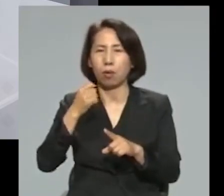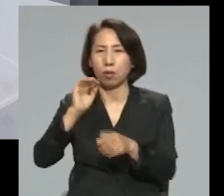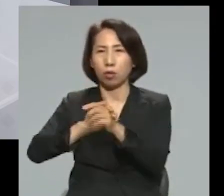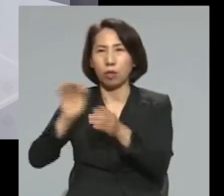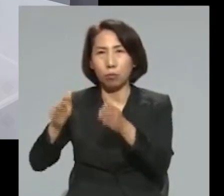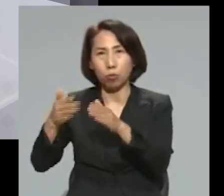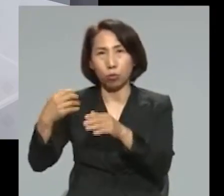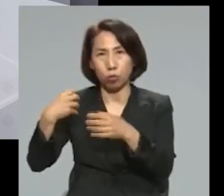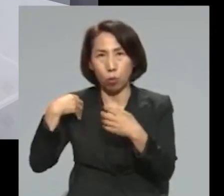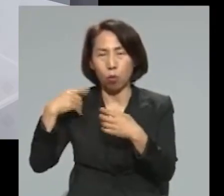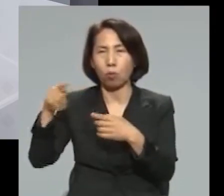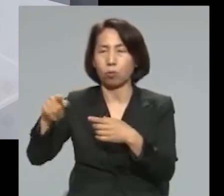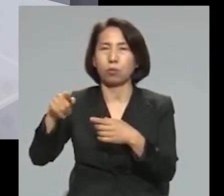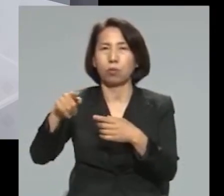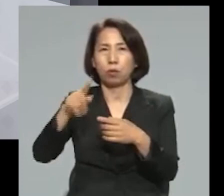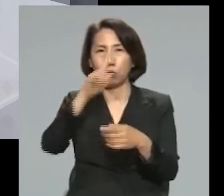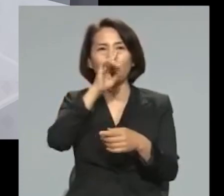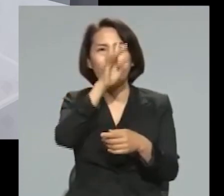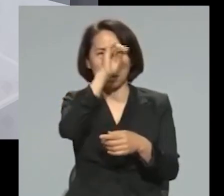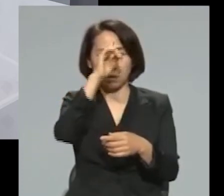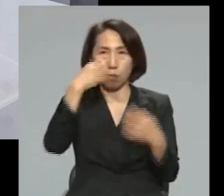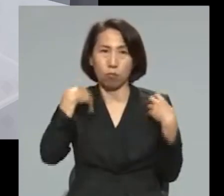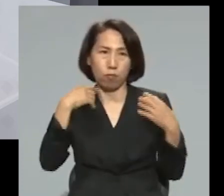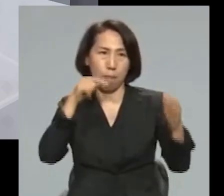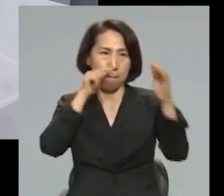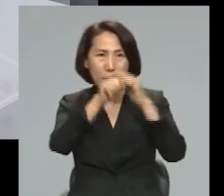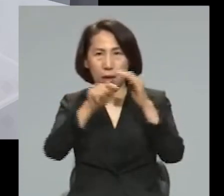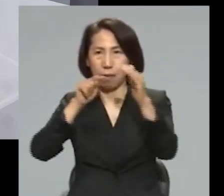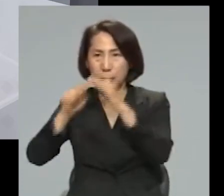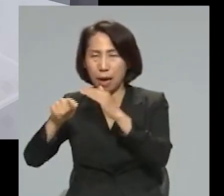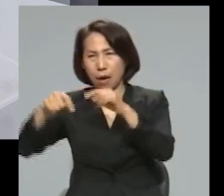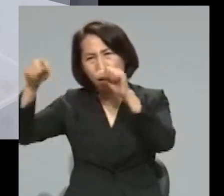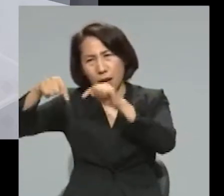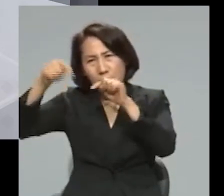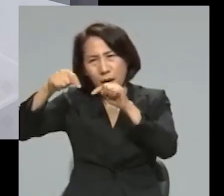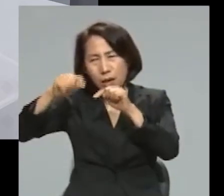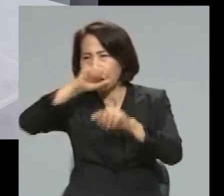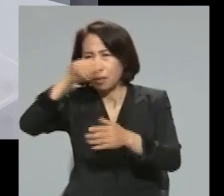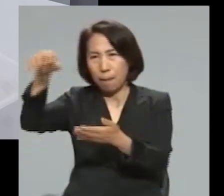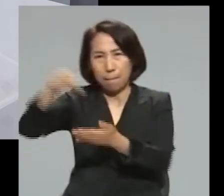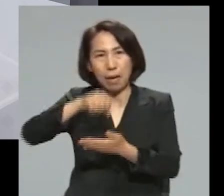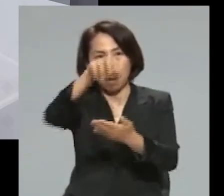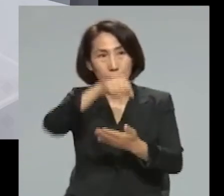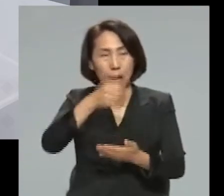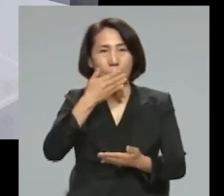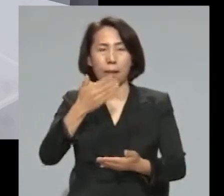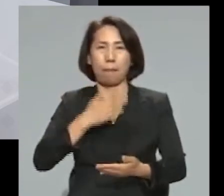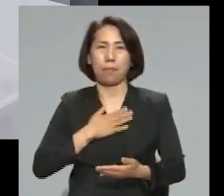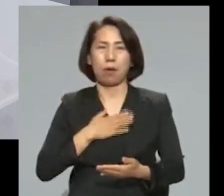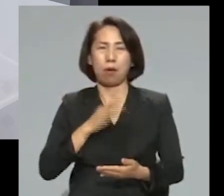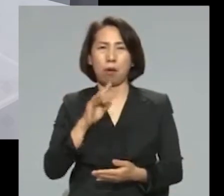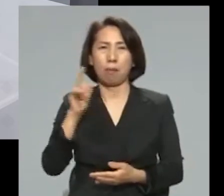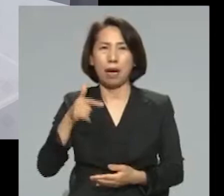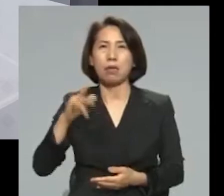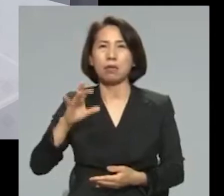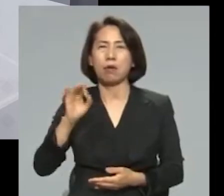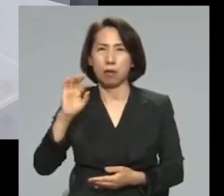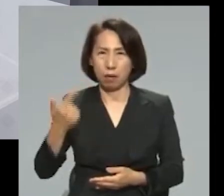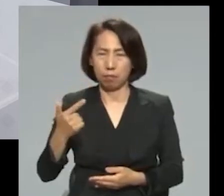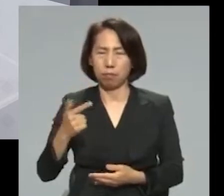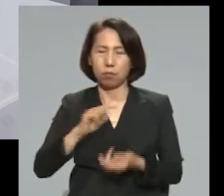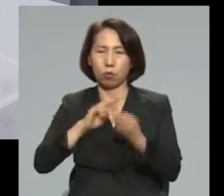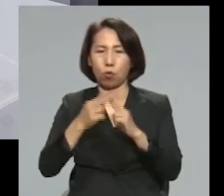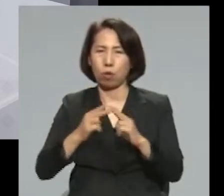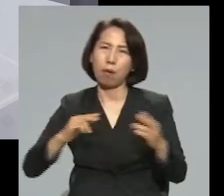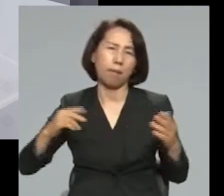경상북도 중앙정부 쫓아다니며 예산을 가져올 수 있는 저 박정현이 고령을 확 바꿀 수